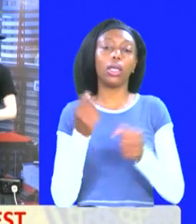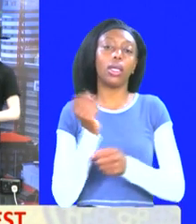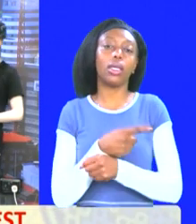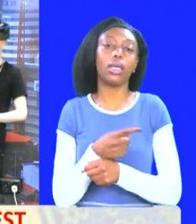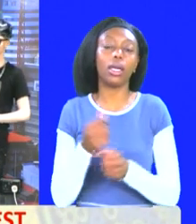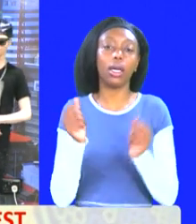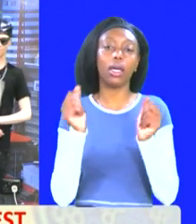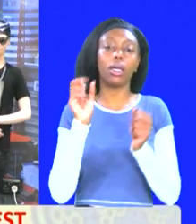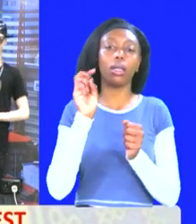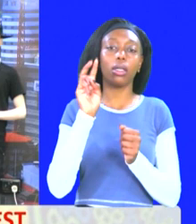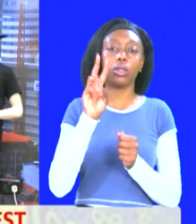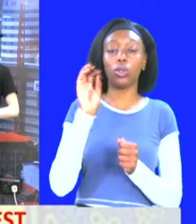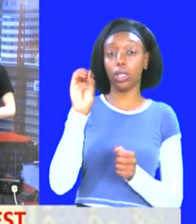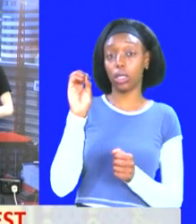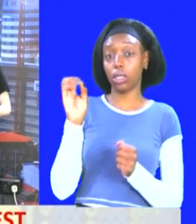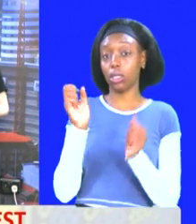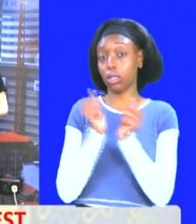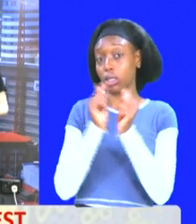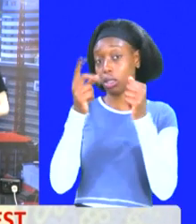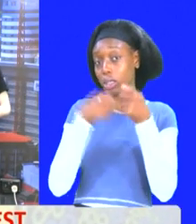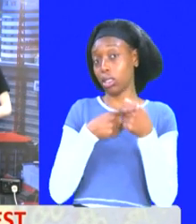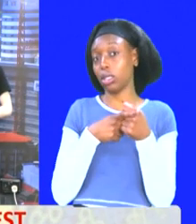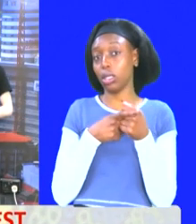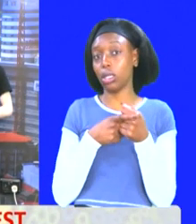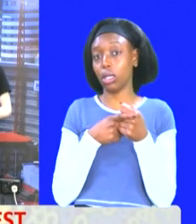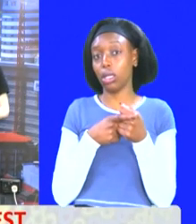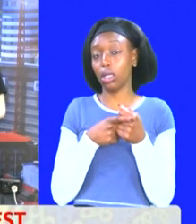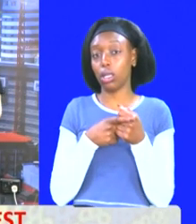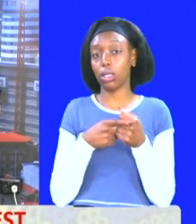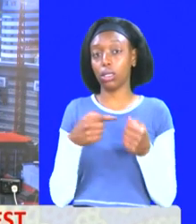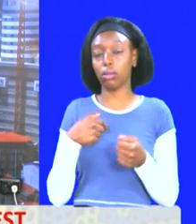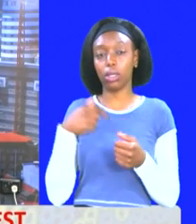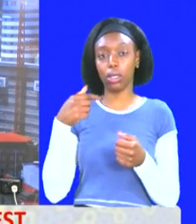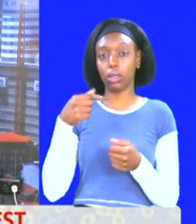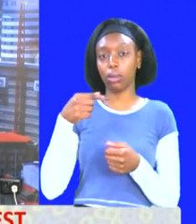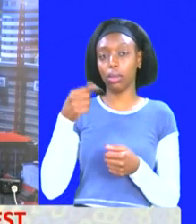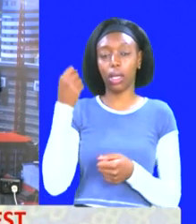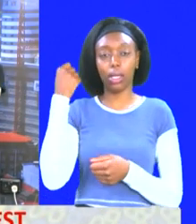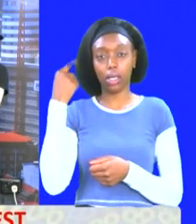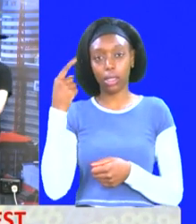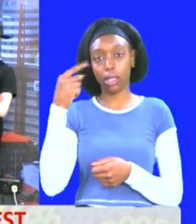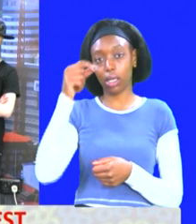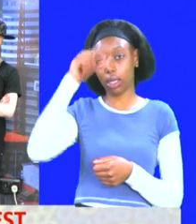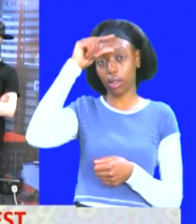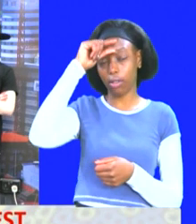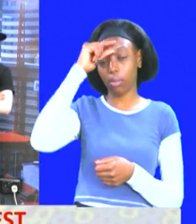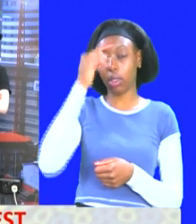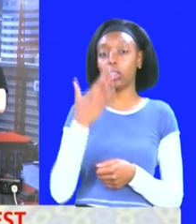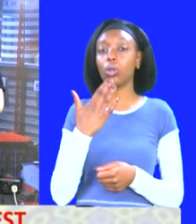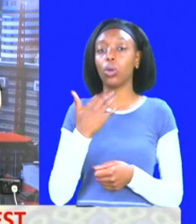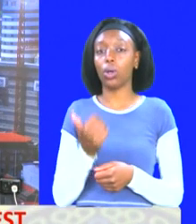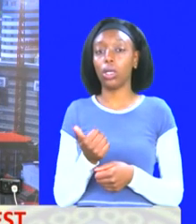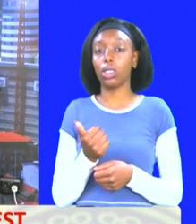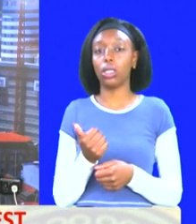Matiani kwanza ndo alikuwa ile hapo. Exactly. So I think what I've just realized gavo hataki kitu ina overthrow kitu yenye imekuwa unaona okay.